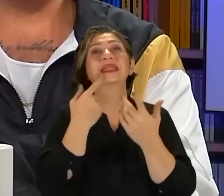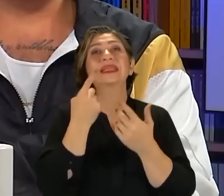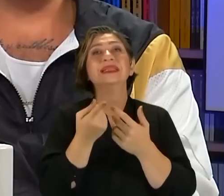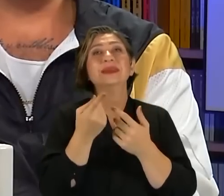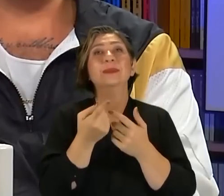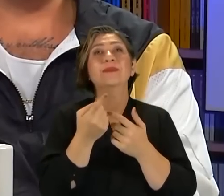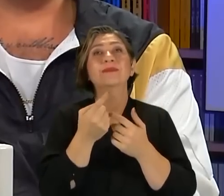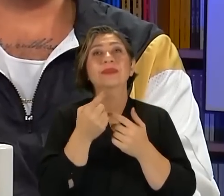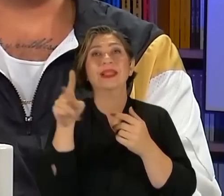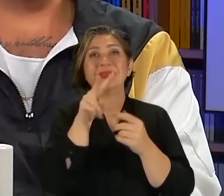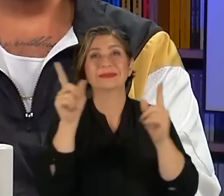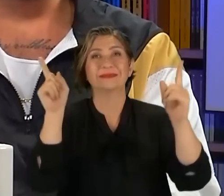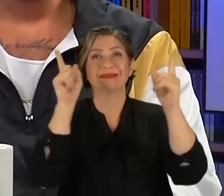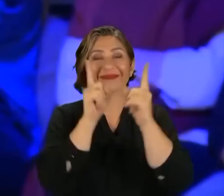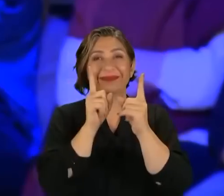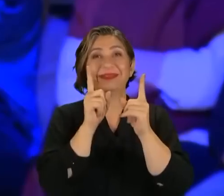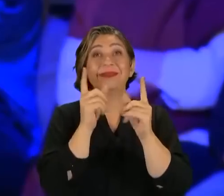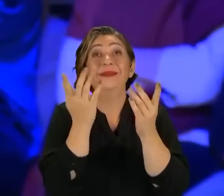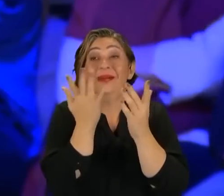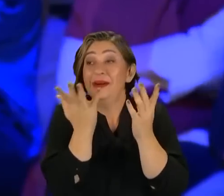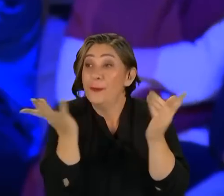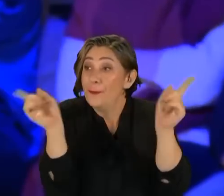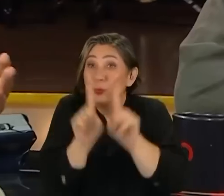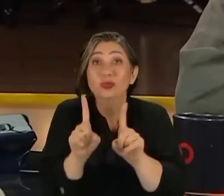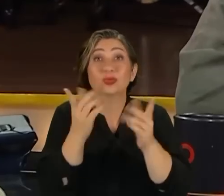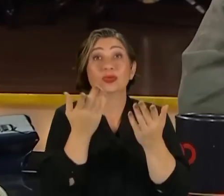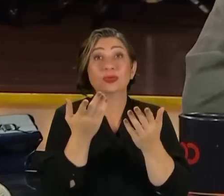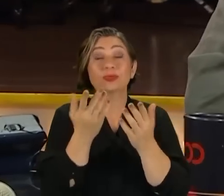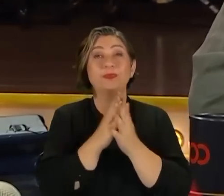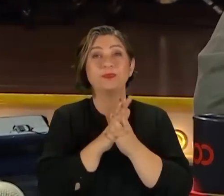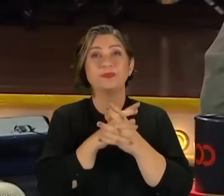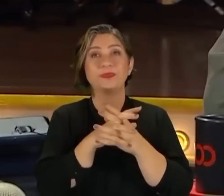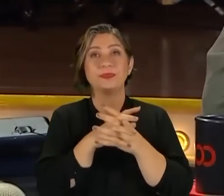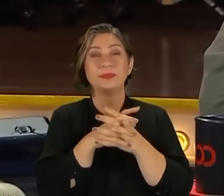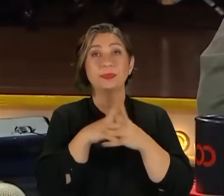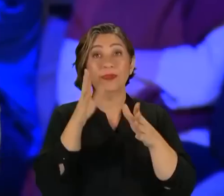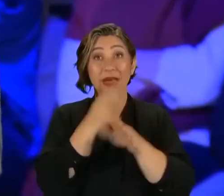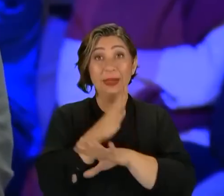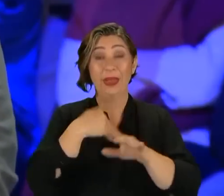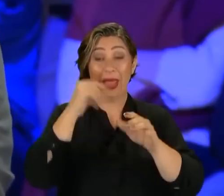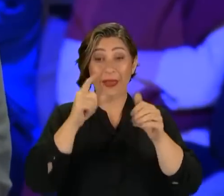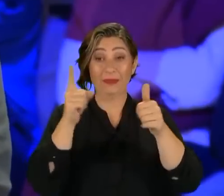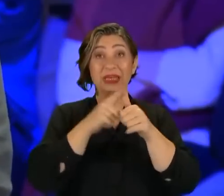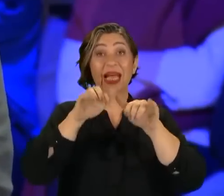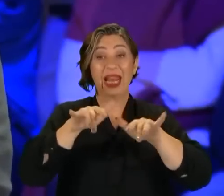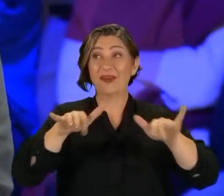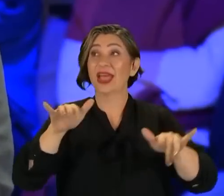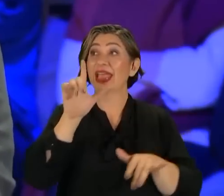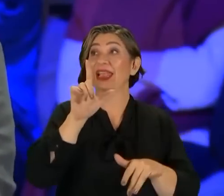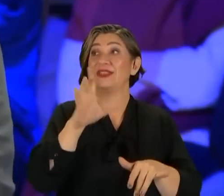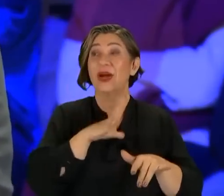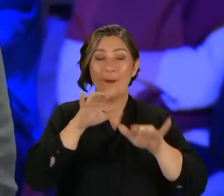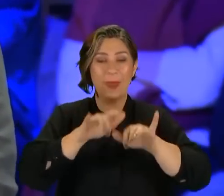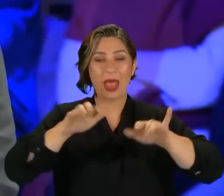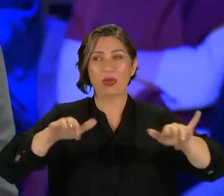zaman? İkiniz bir araya geldiniz. Nasıl bir araya geldiniz? Şimdi şöyle oldu. Aslında benim en başında bir klavyeciye ihtiyacım vardı.